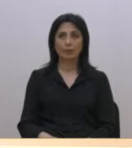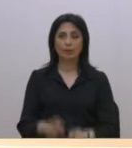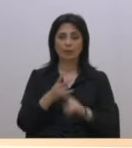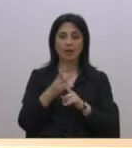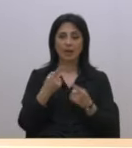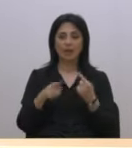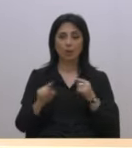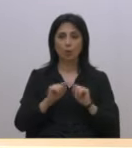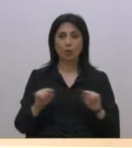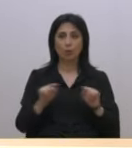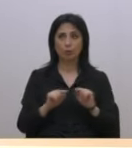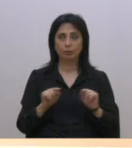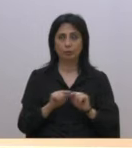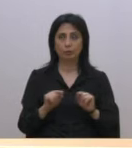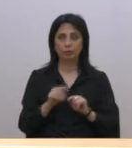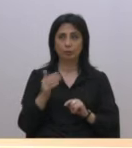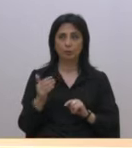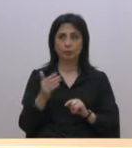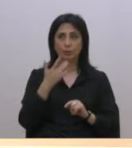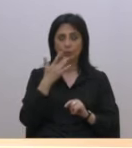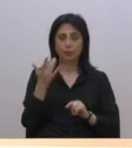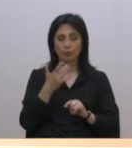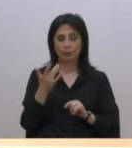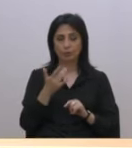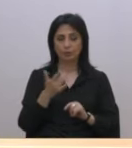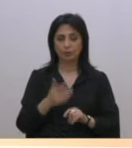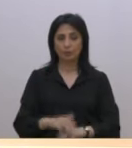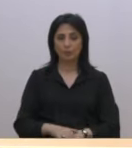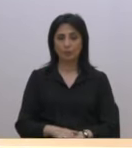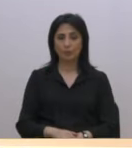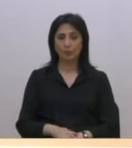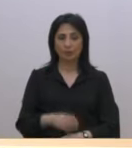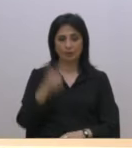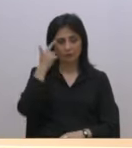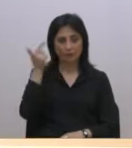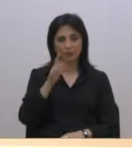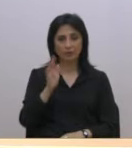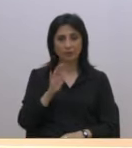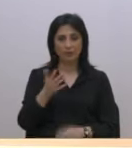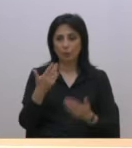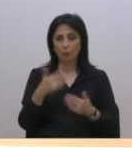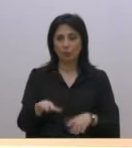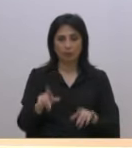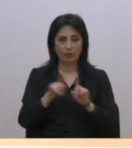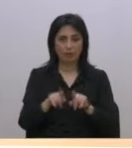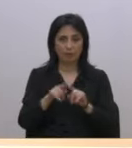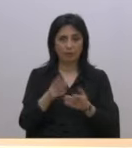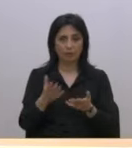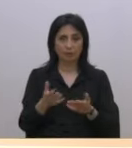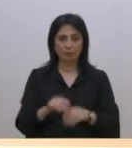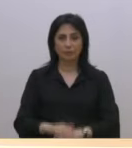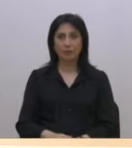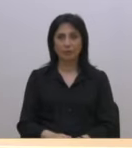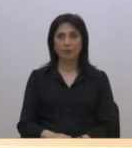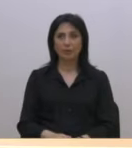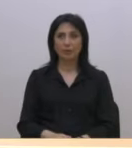რადიკალური ოპოზიციის პოლიტიკურ ამორალობას და უზნეობას საზღვარი არ აქვს.